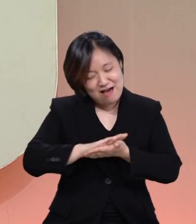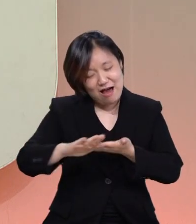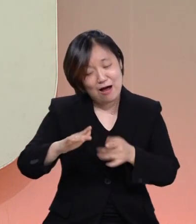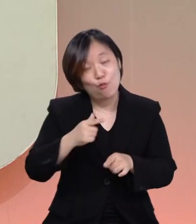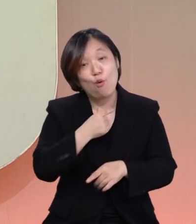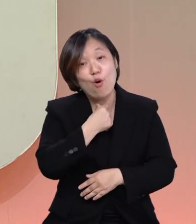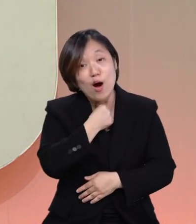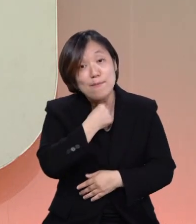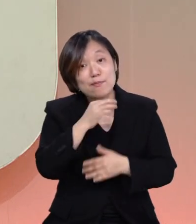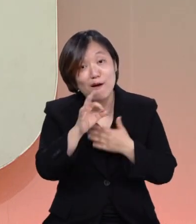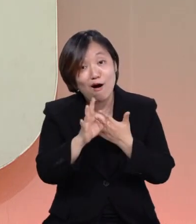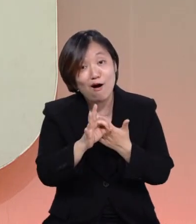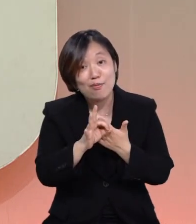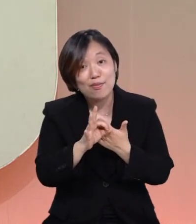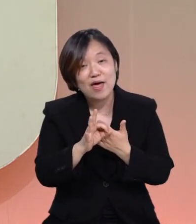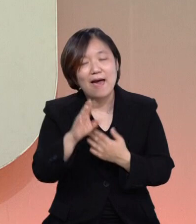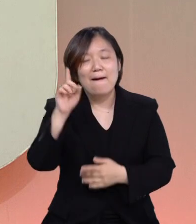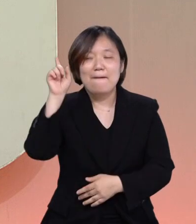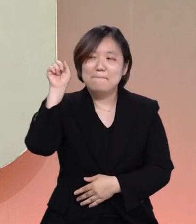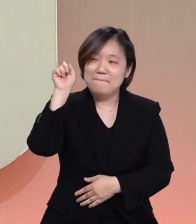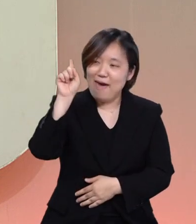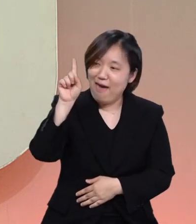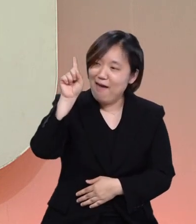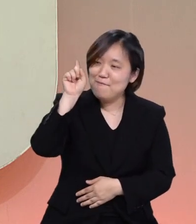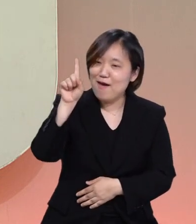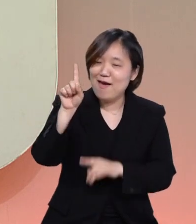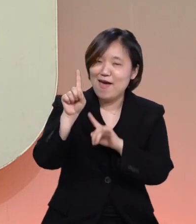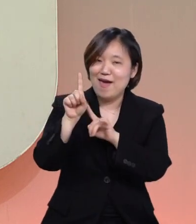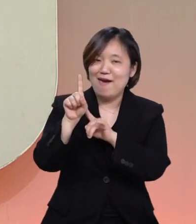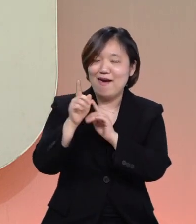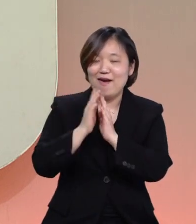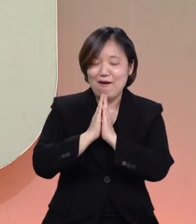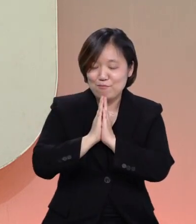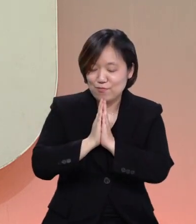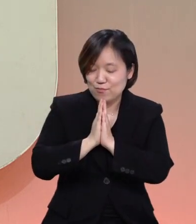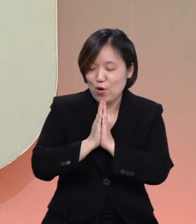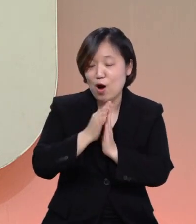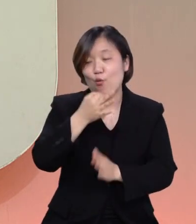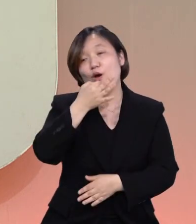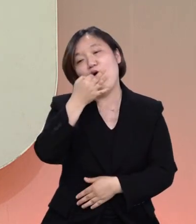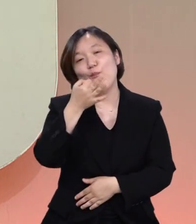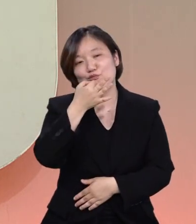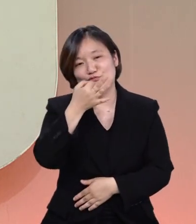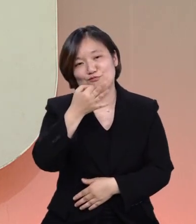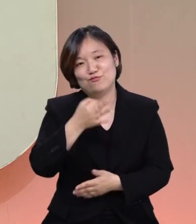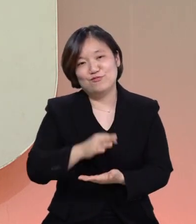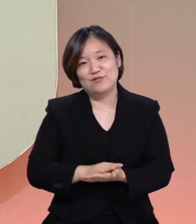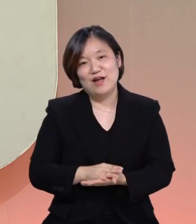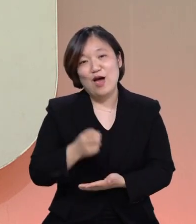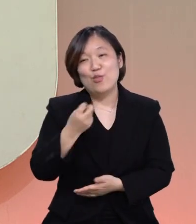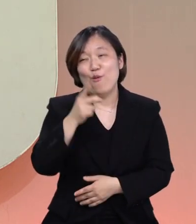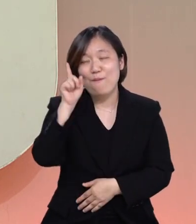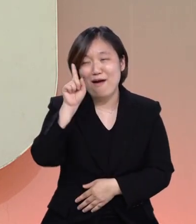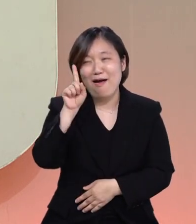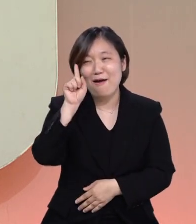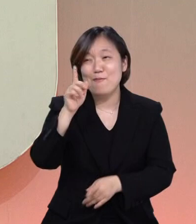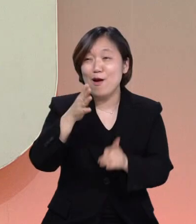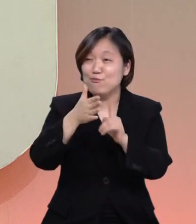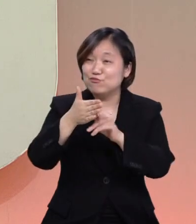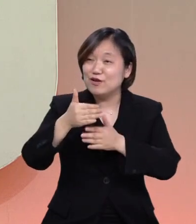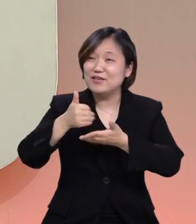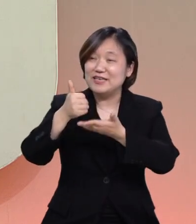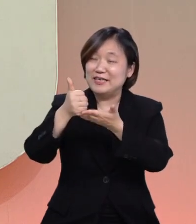싶다면 매일매일 염불하고 기도하고 매일매일 부처님을 향해서